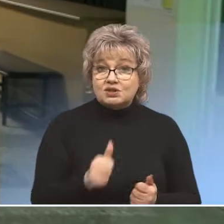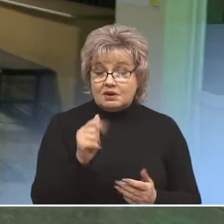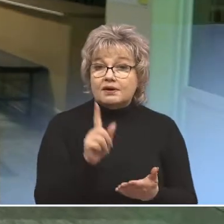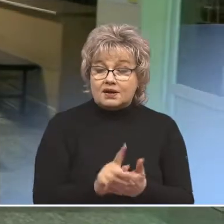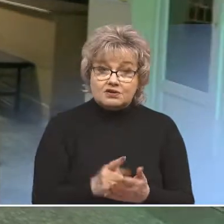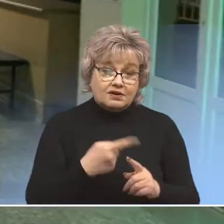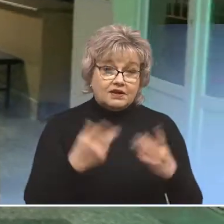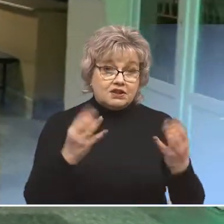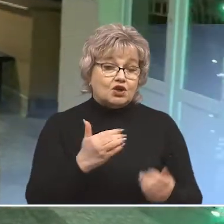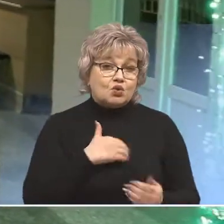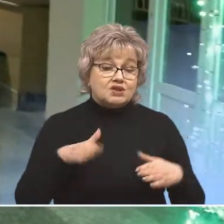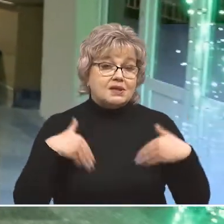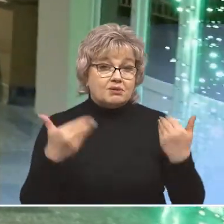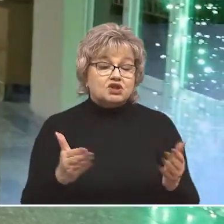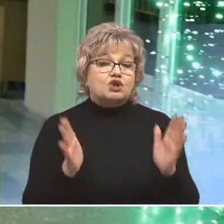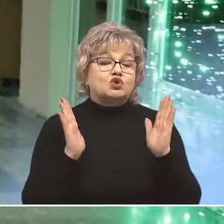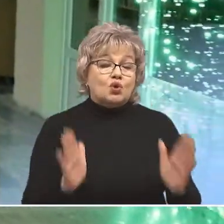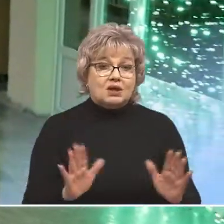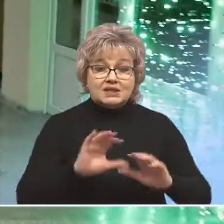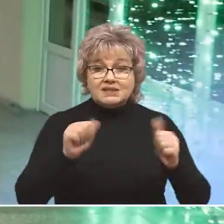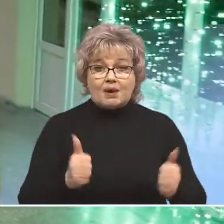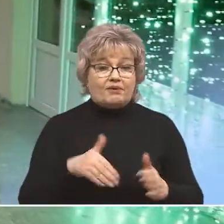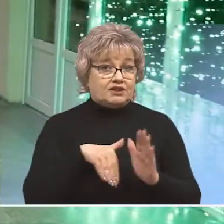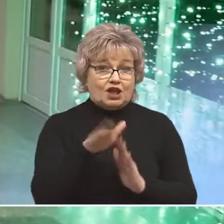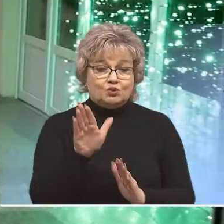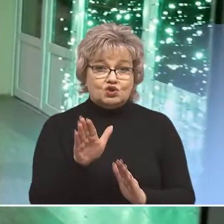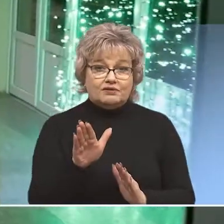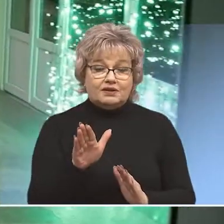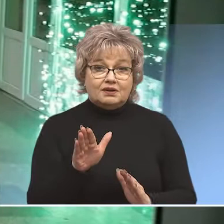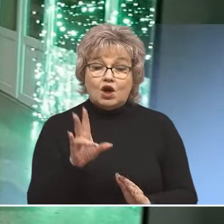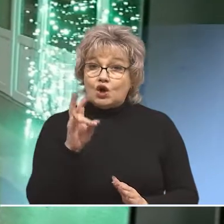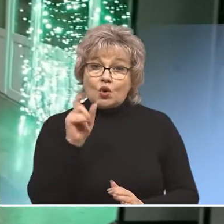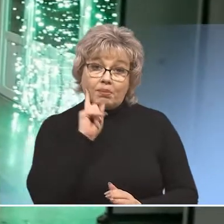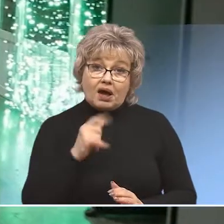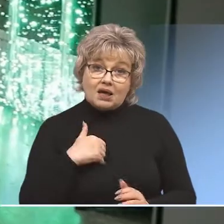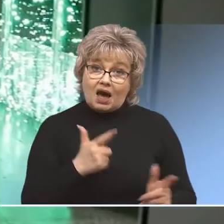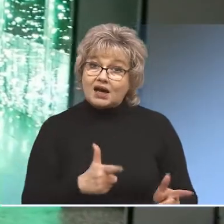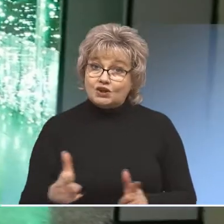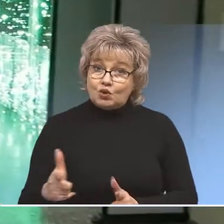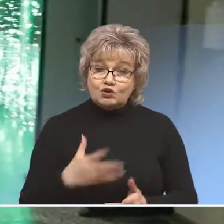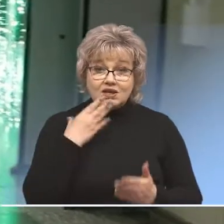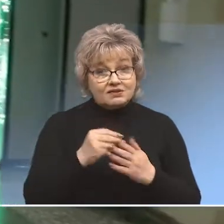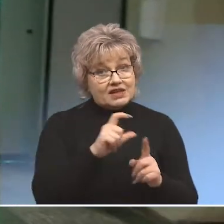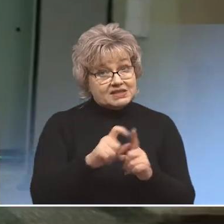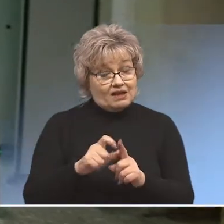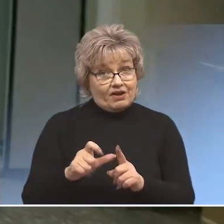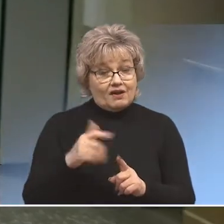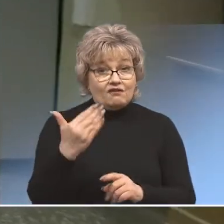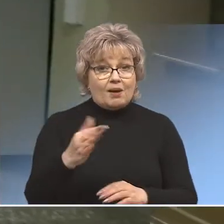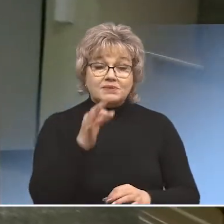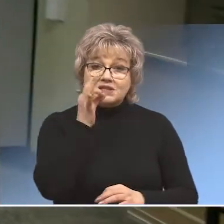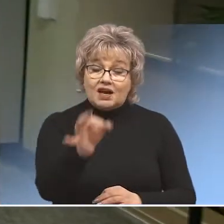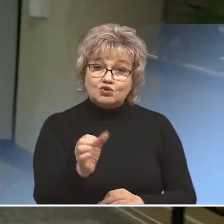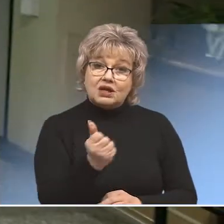И, конечно, в этот день хочется пожелать всего только самого наилучшего. Ну а пока я готовлюсь, свои слова поздравлений